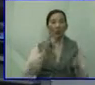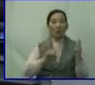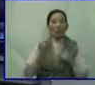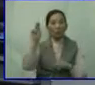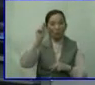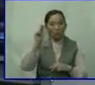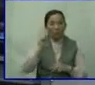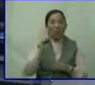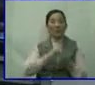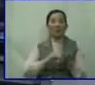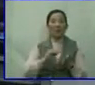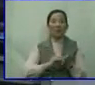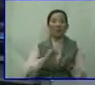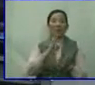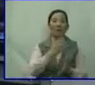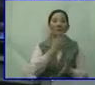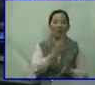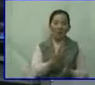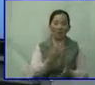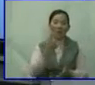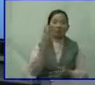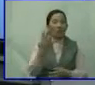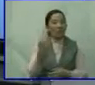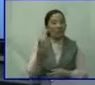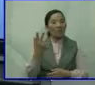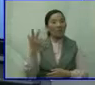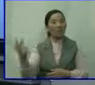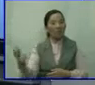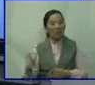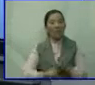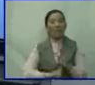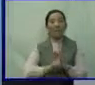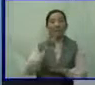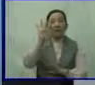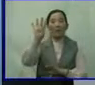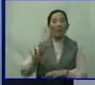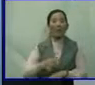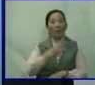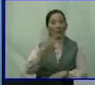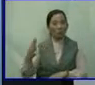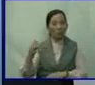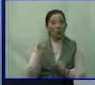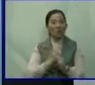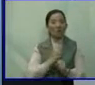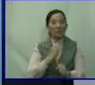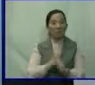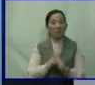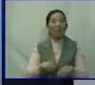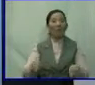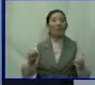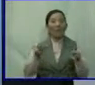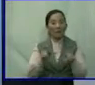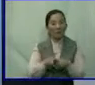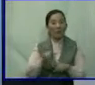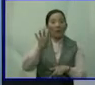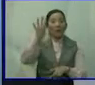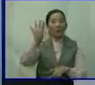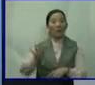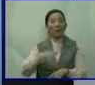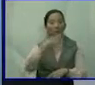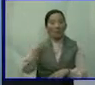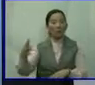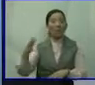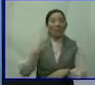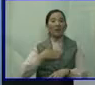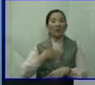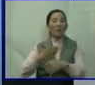написали на 5, на 4 и на 3. Составим таблицу. Вот такая таблица нам